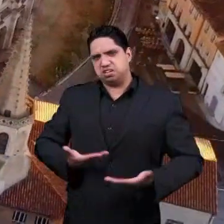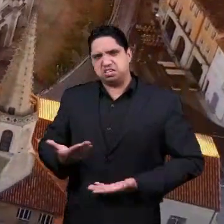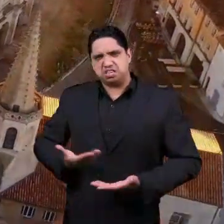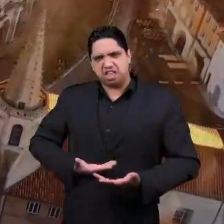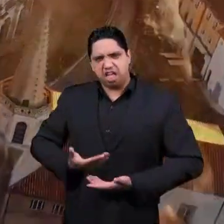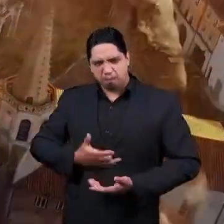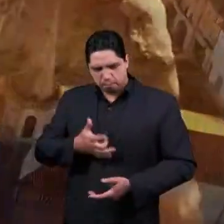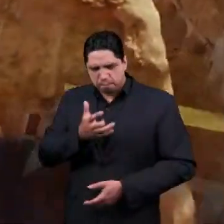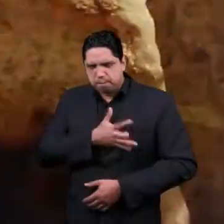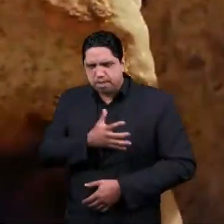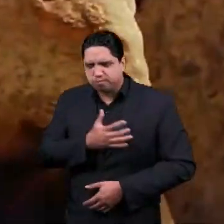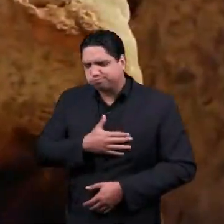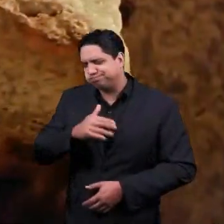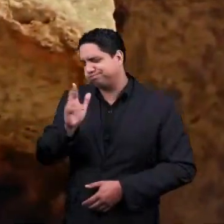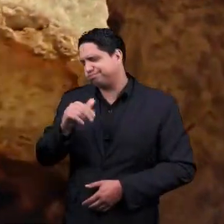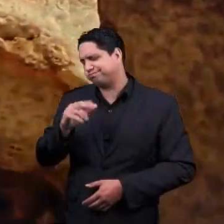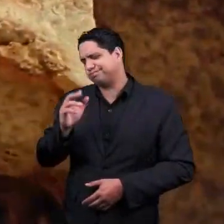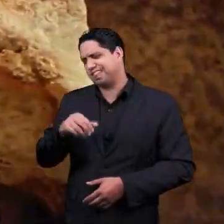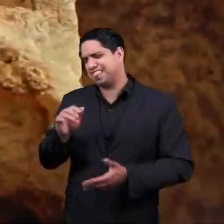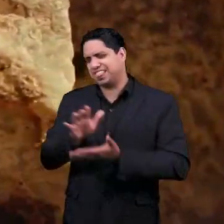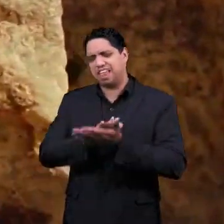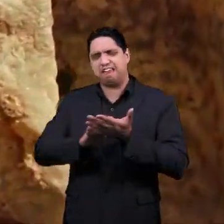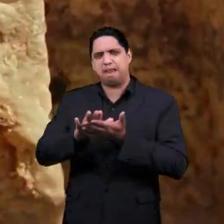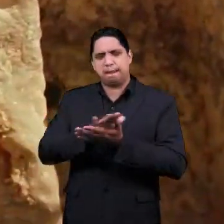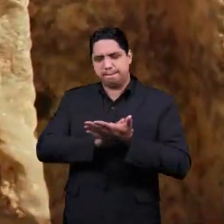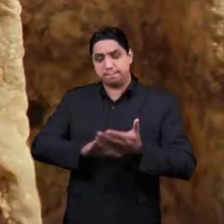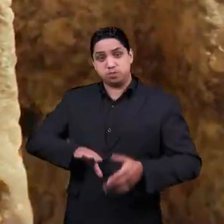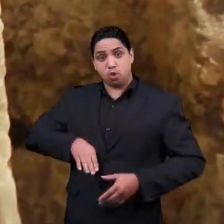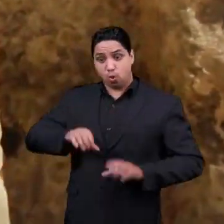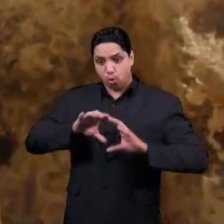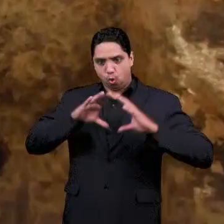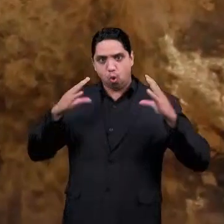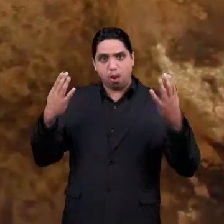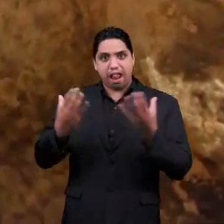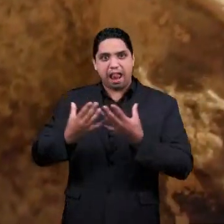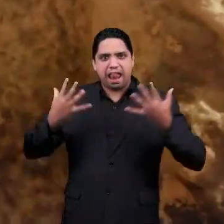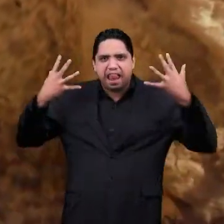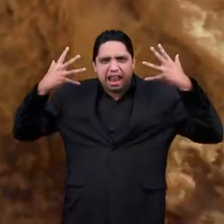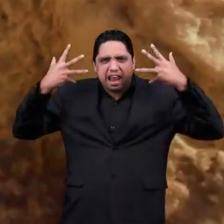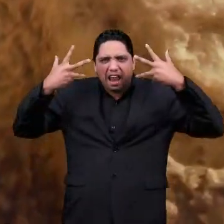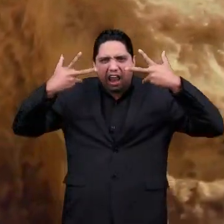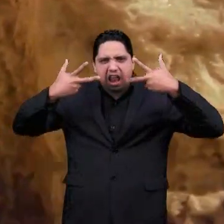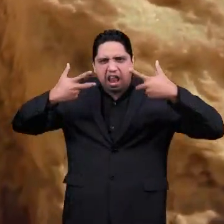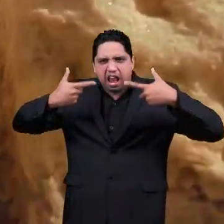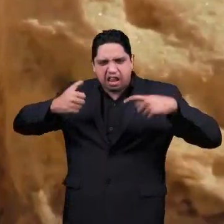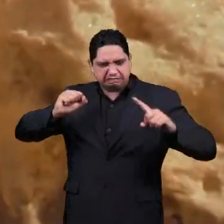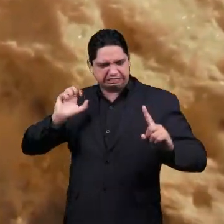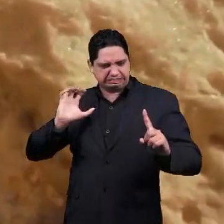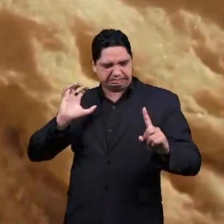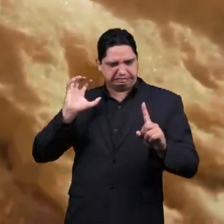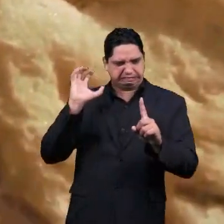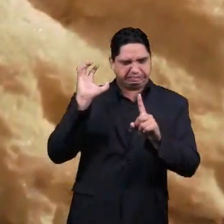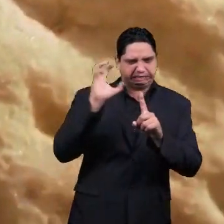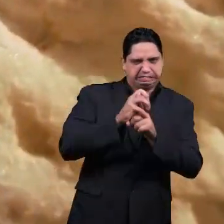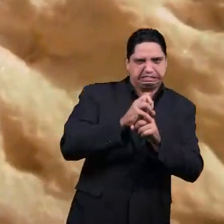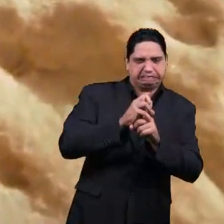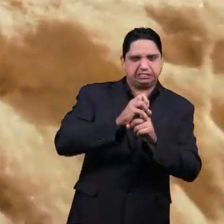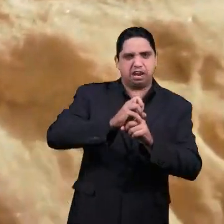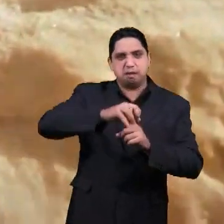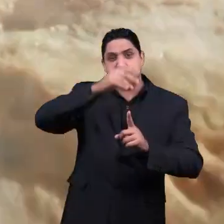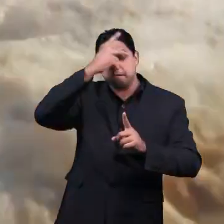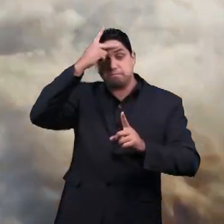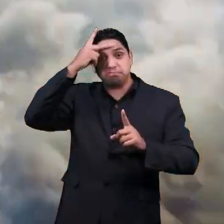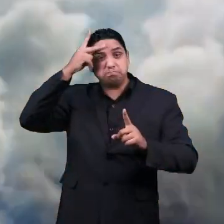помнить о храбрости святых, когда на аренах они раздираемы